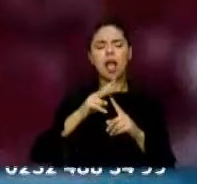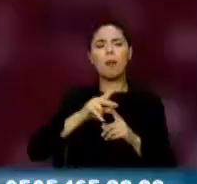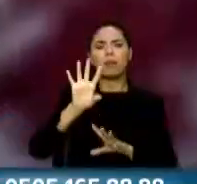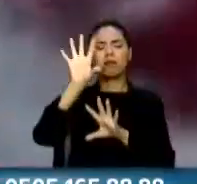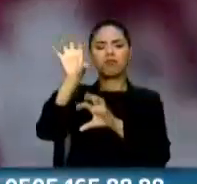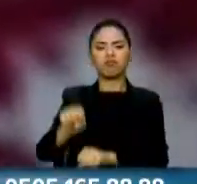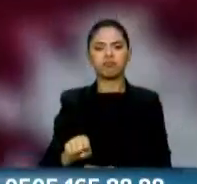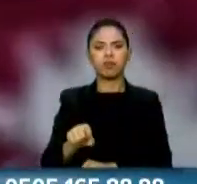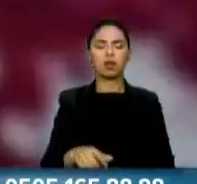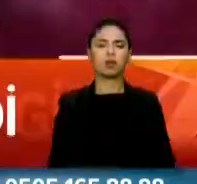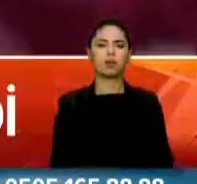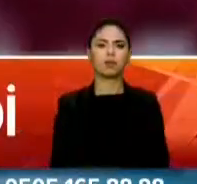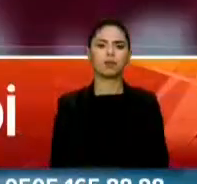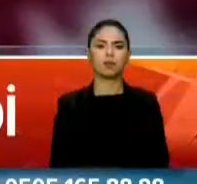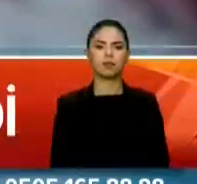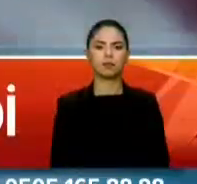Molarga.